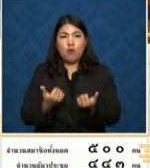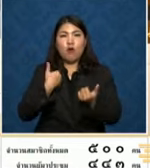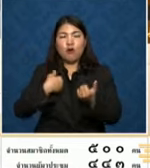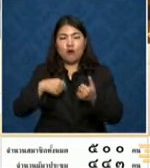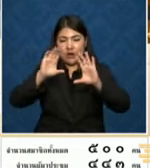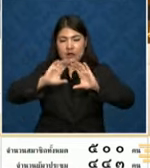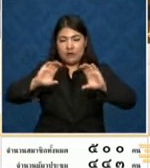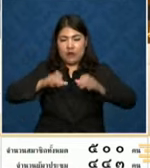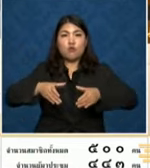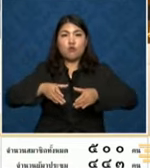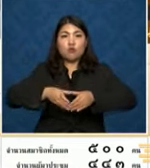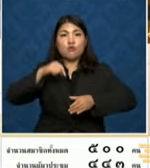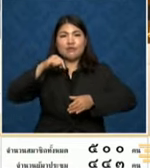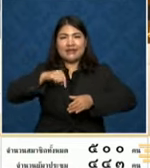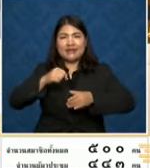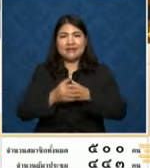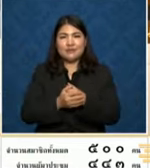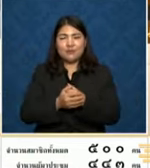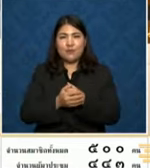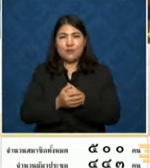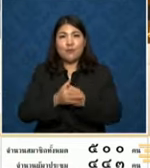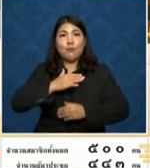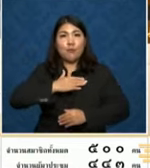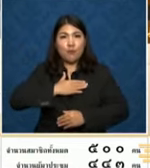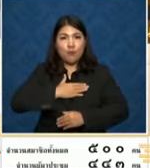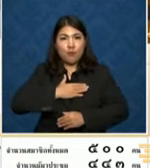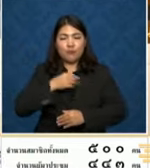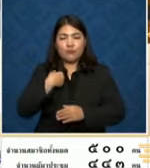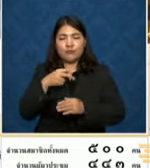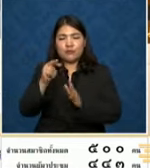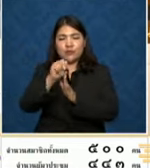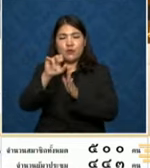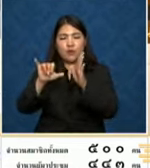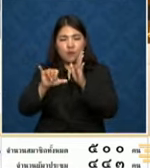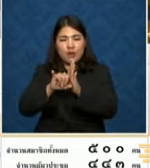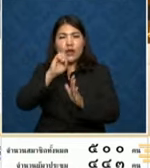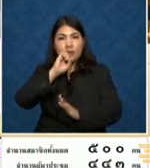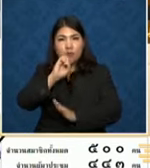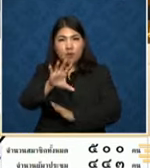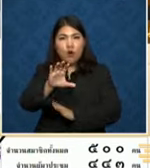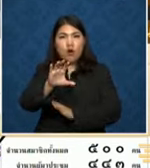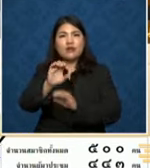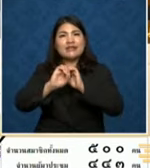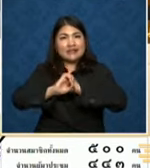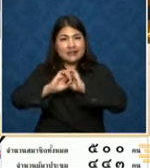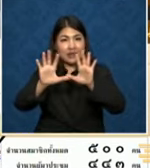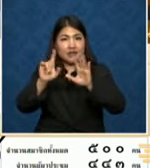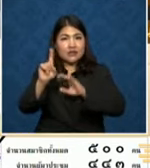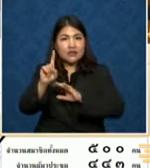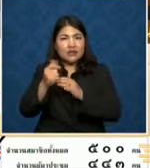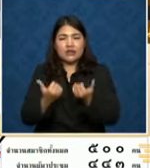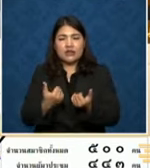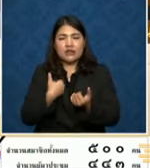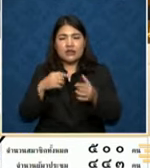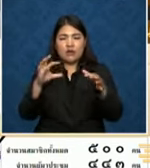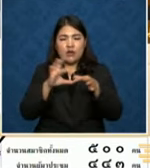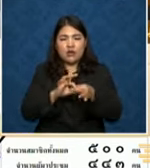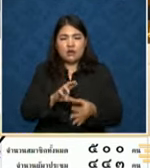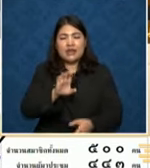ครับผมนะครับให้นโยบายชัดเจนว่าในเรื่องของ EUDR